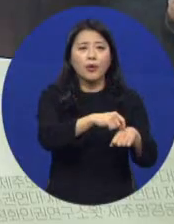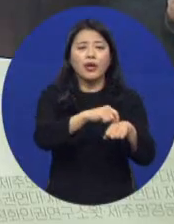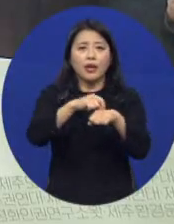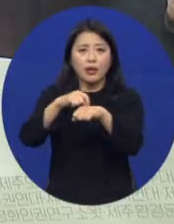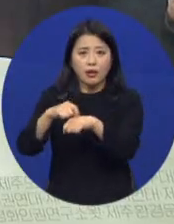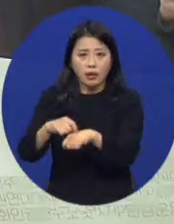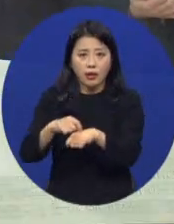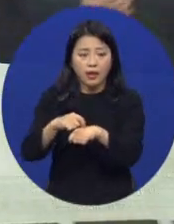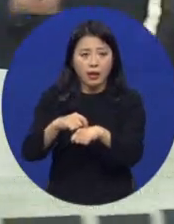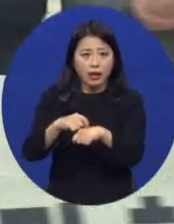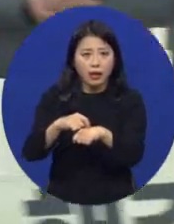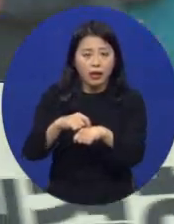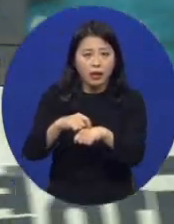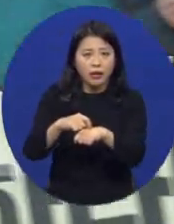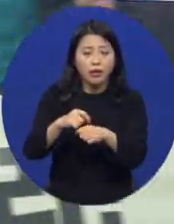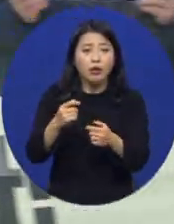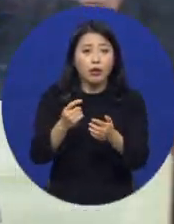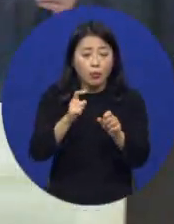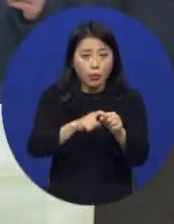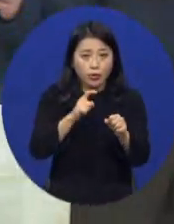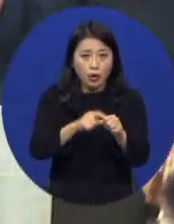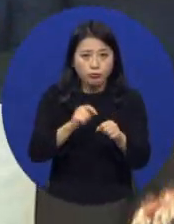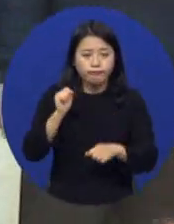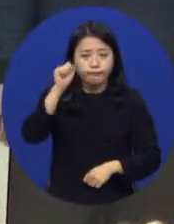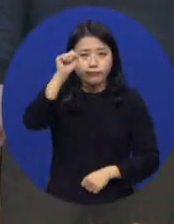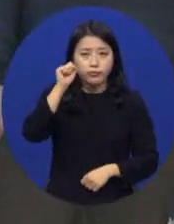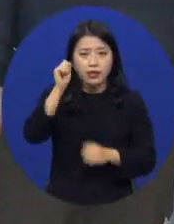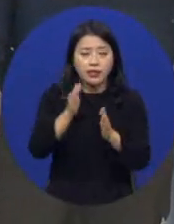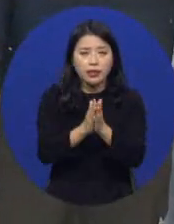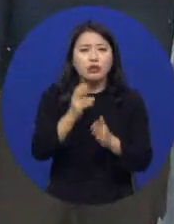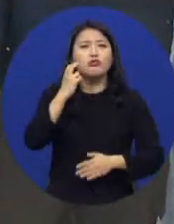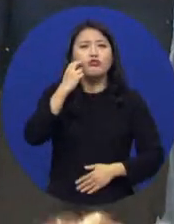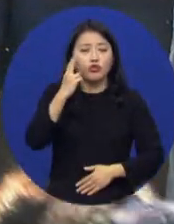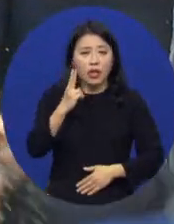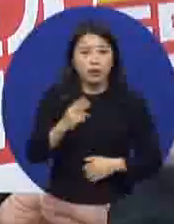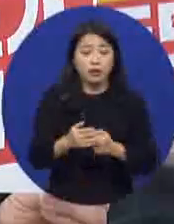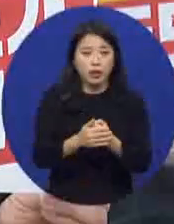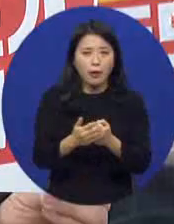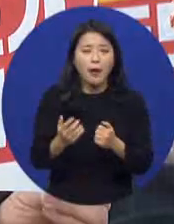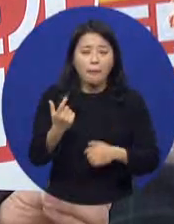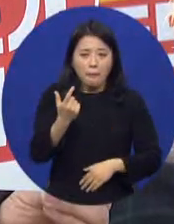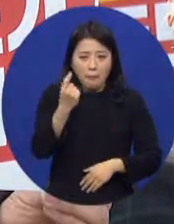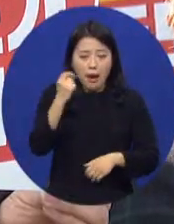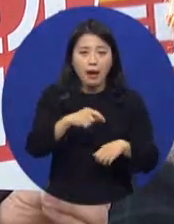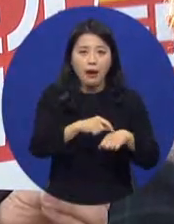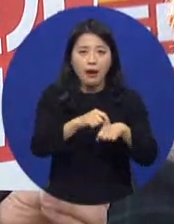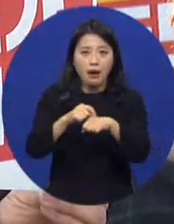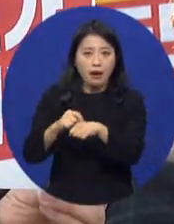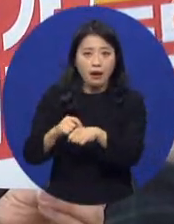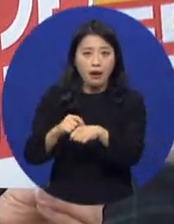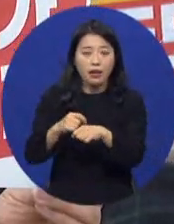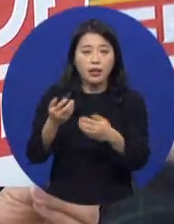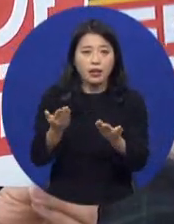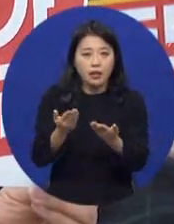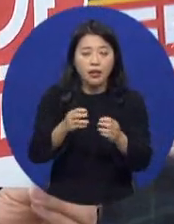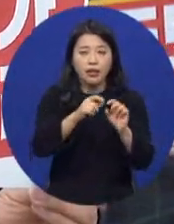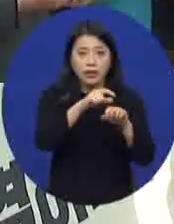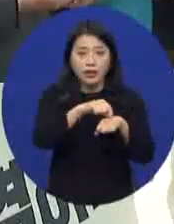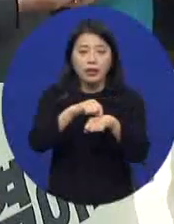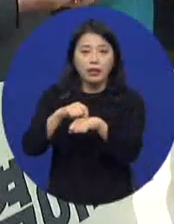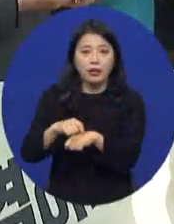거리로 나선지 두 달이 넘고 있다며 서둘러 고용 승계대책을 마련하라고 요구했습니다